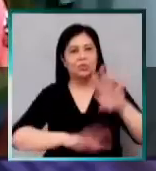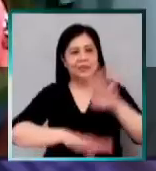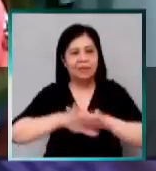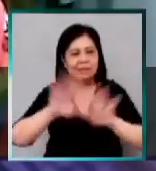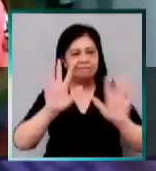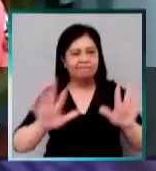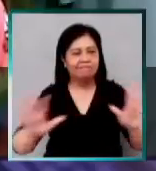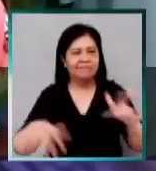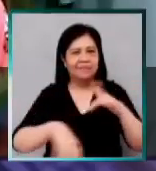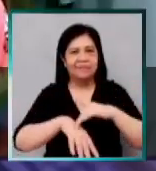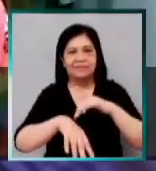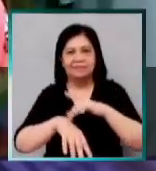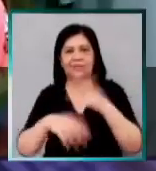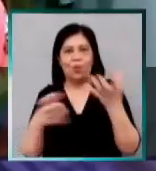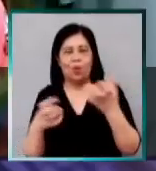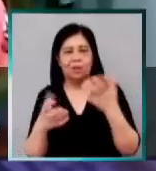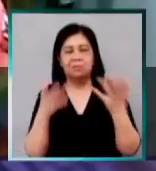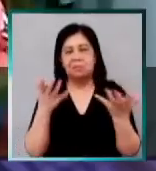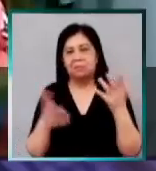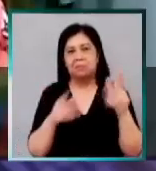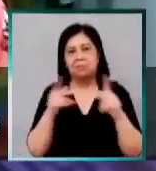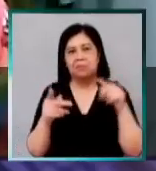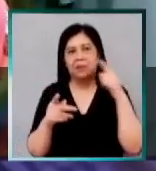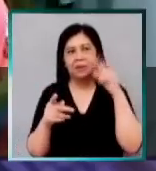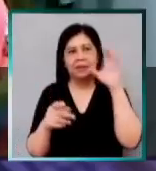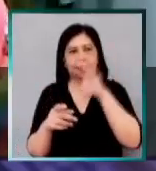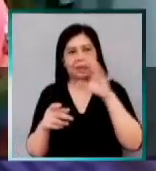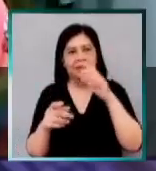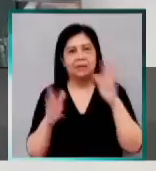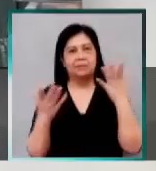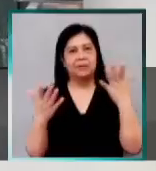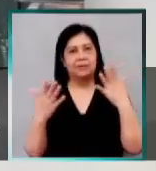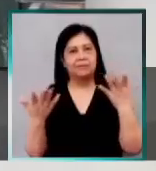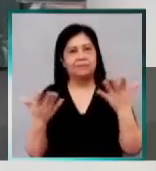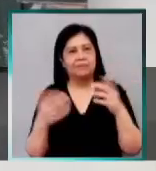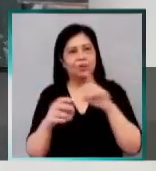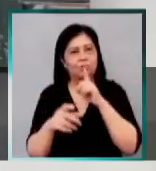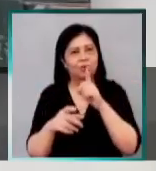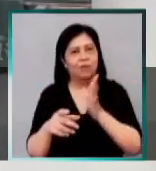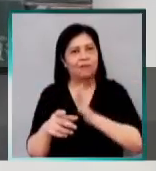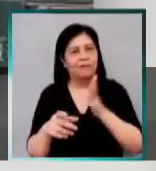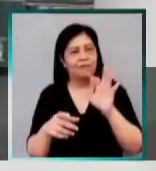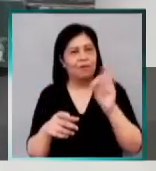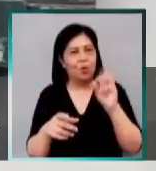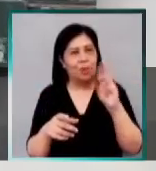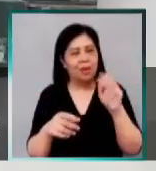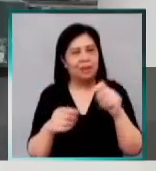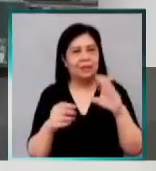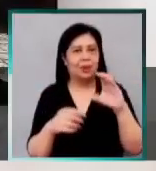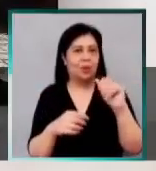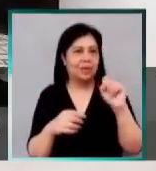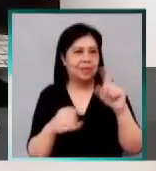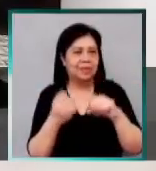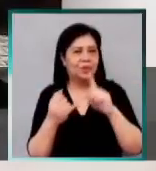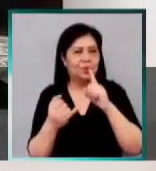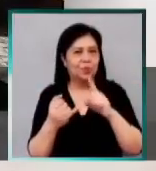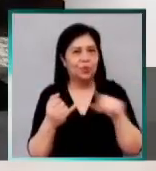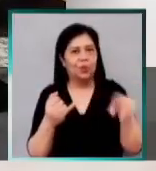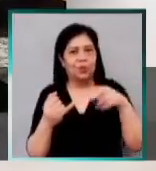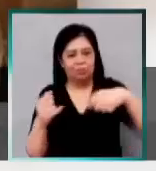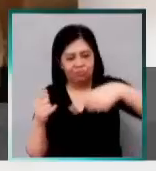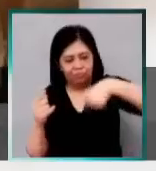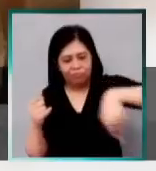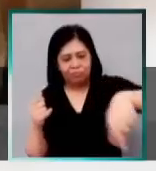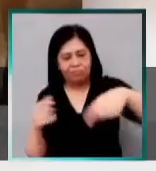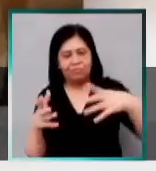na people are looking to physical formats like cassette tapes and vinyl records to get back